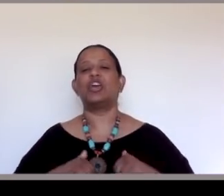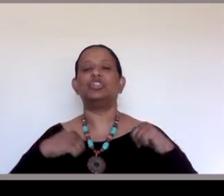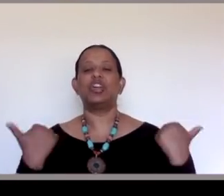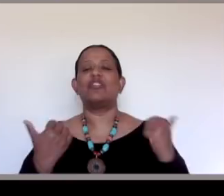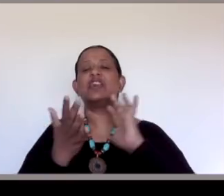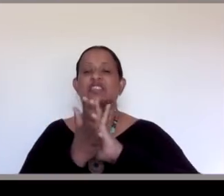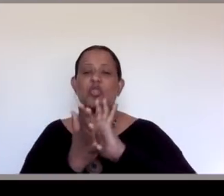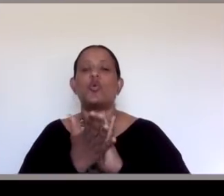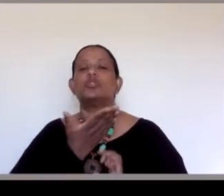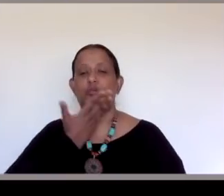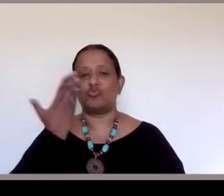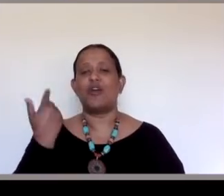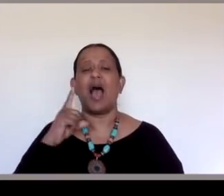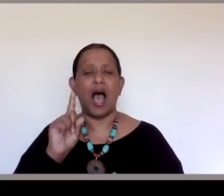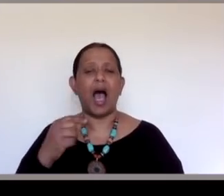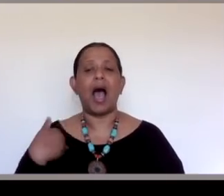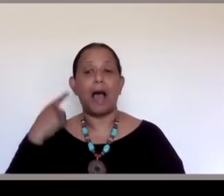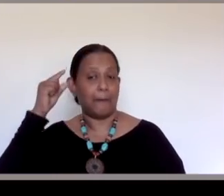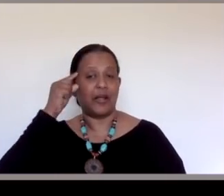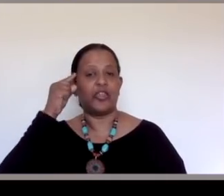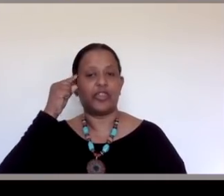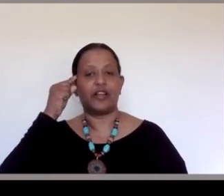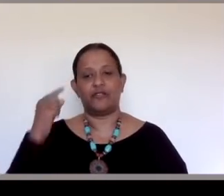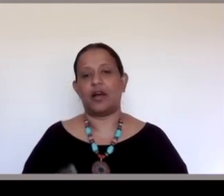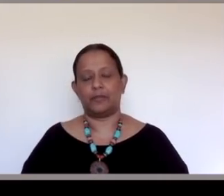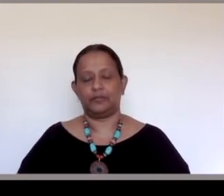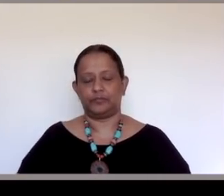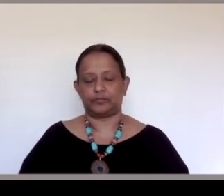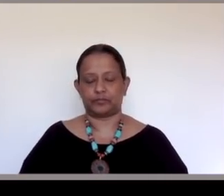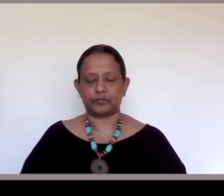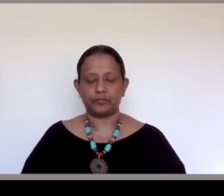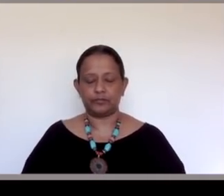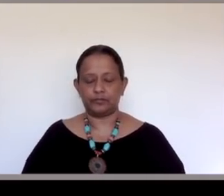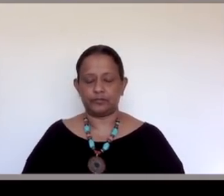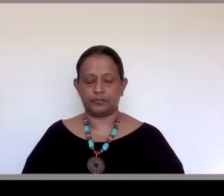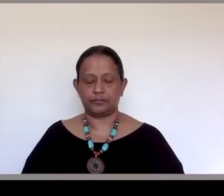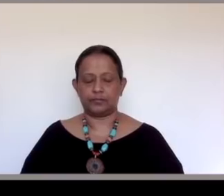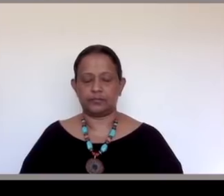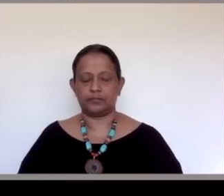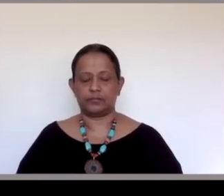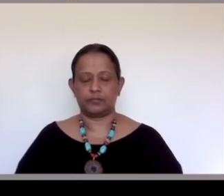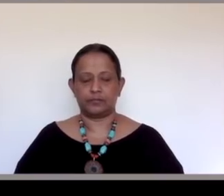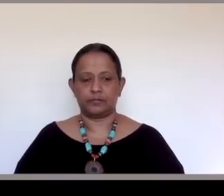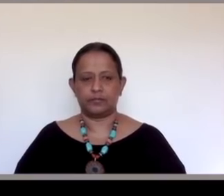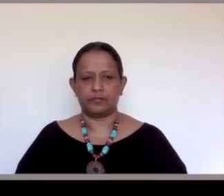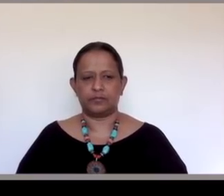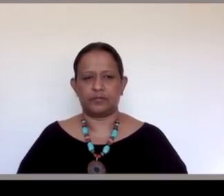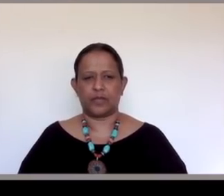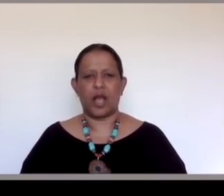கிடைக்கும் என்று பிரியமானவர்களே கவனமாக செவி கொடுங்கள் சலோமன் ராஜதுமா ஏ